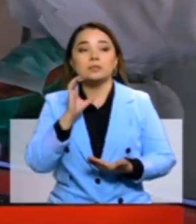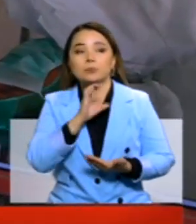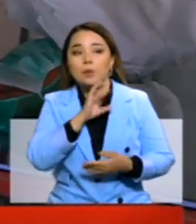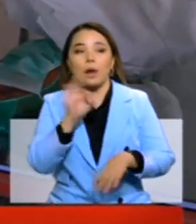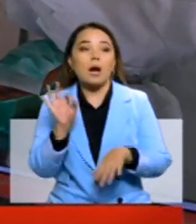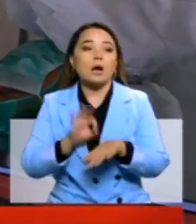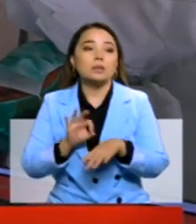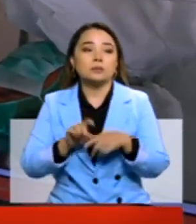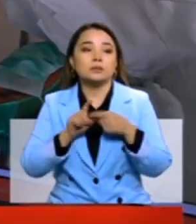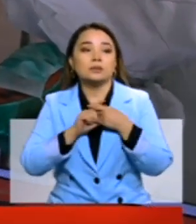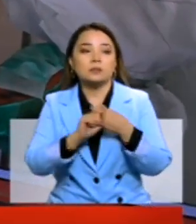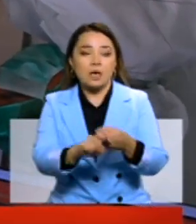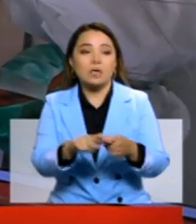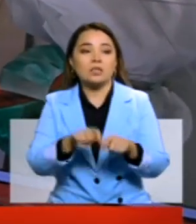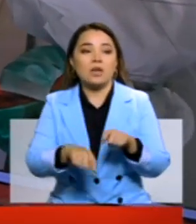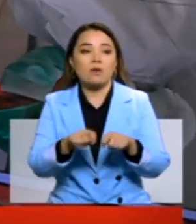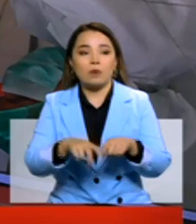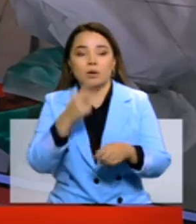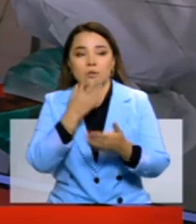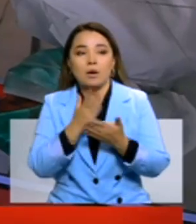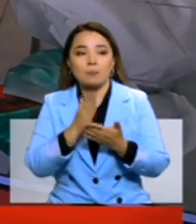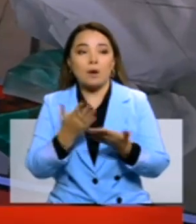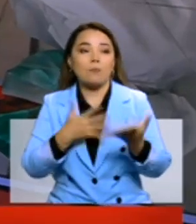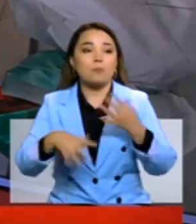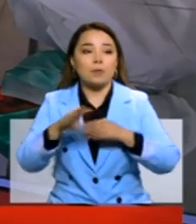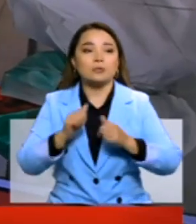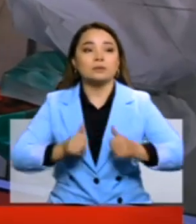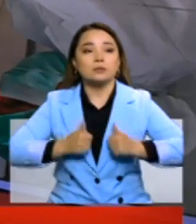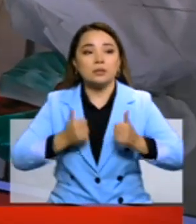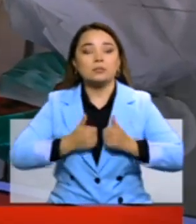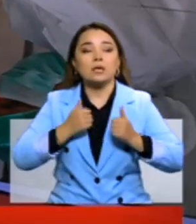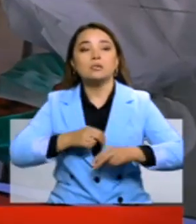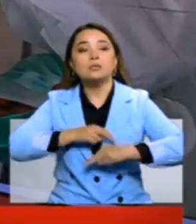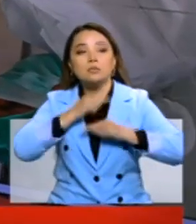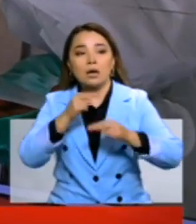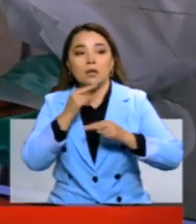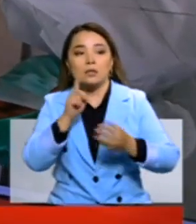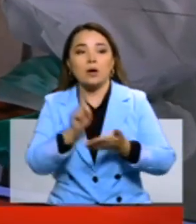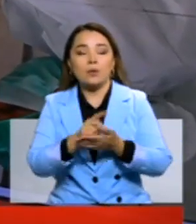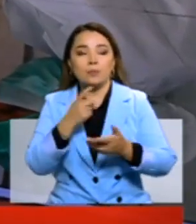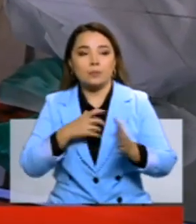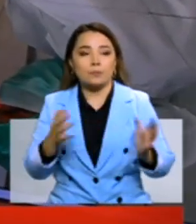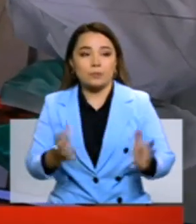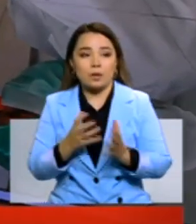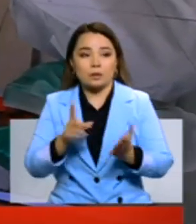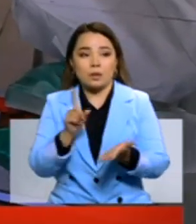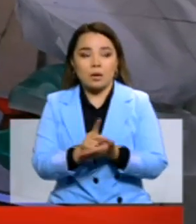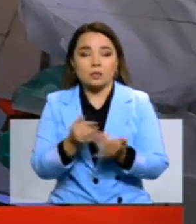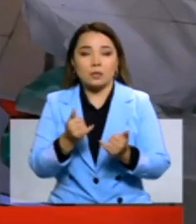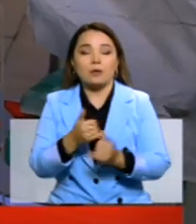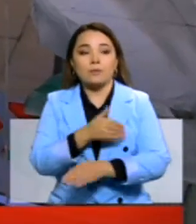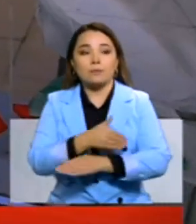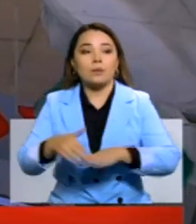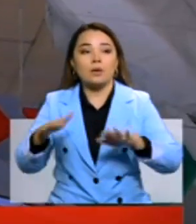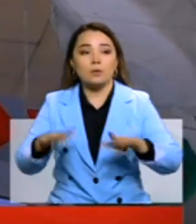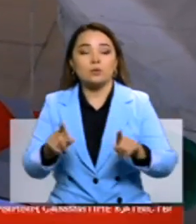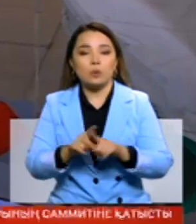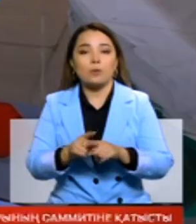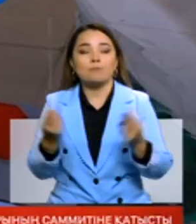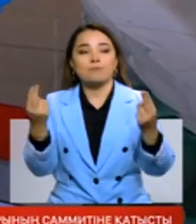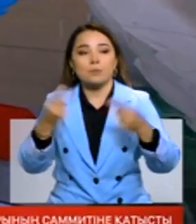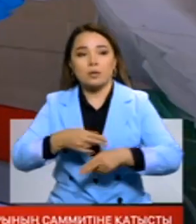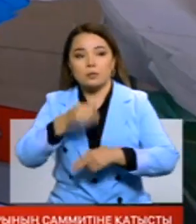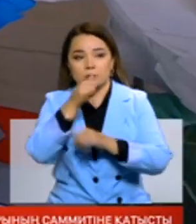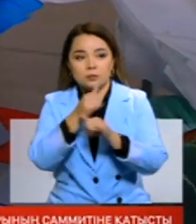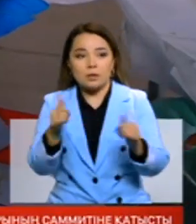жарасына шалдыққан деген күдік бар. Сондықтан барынша сақтық шаралары қолға алынып жатыр. Елді мекеннің кіре берістеріне санитарлық